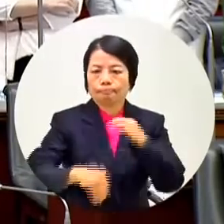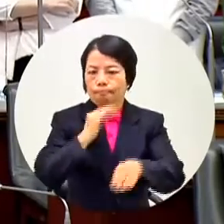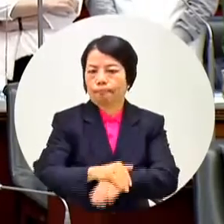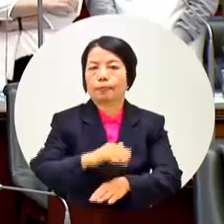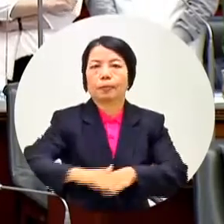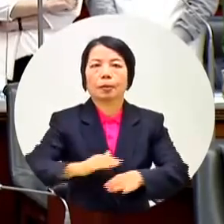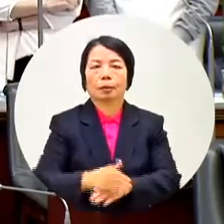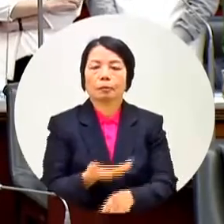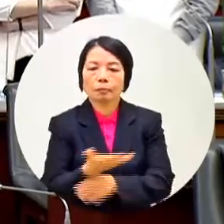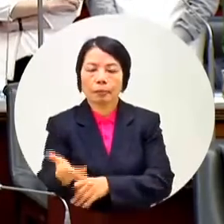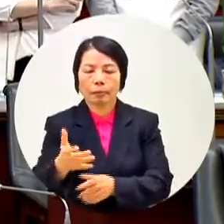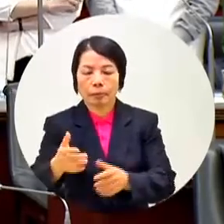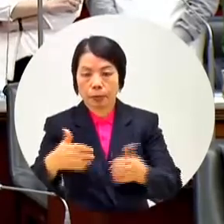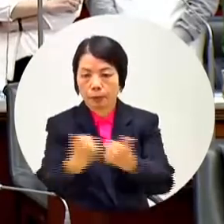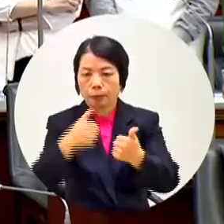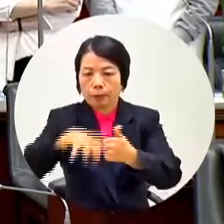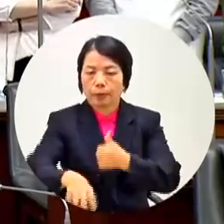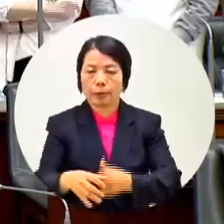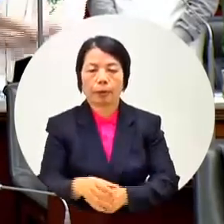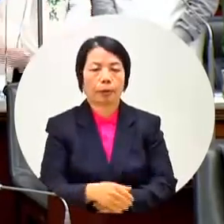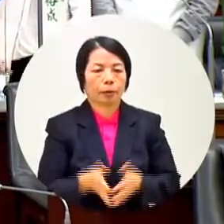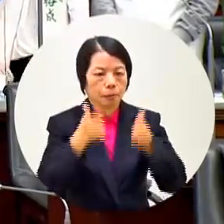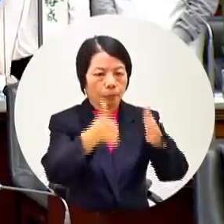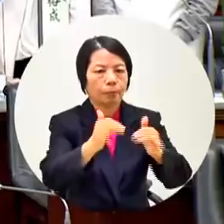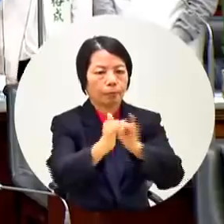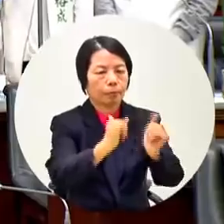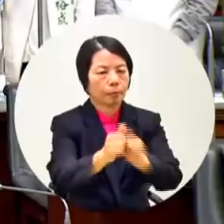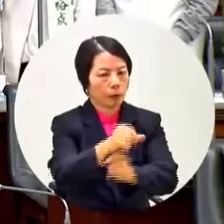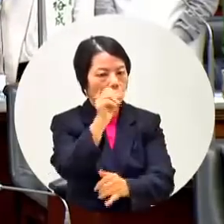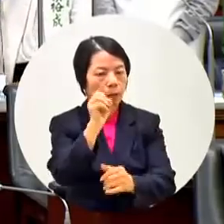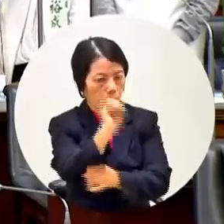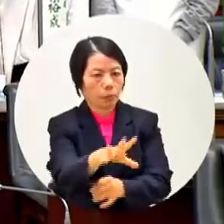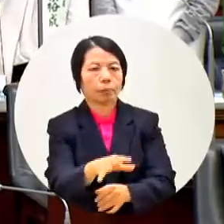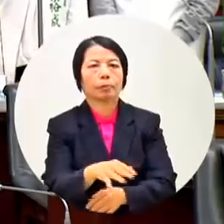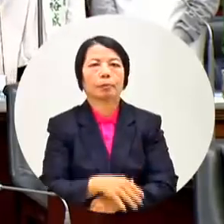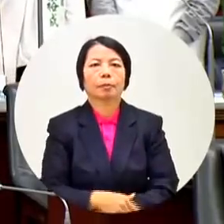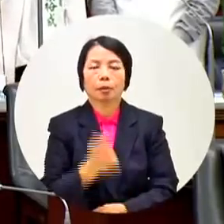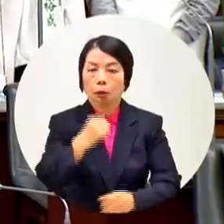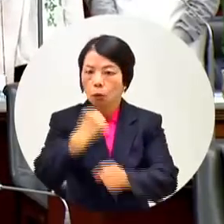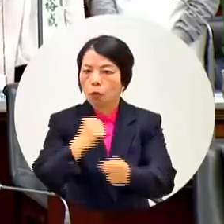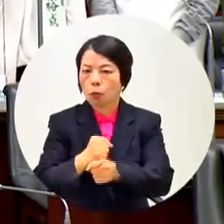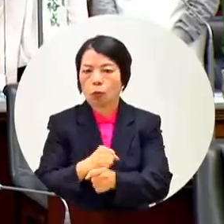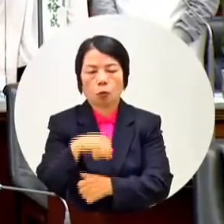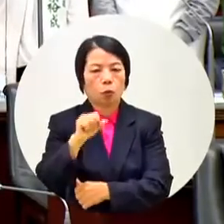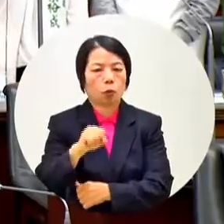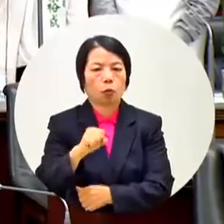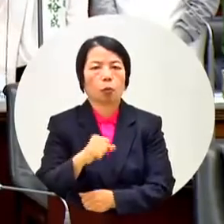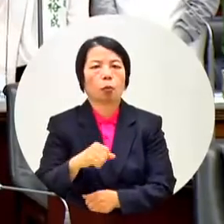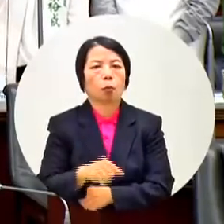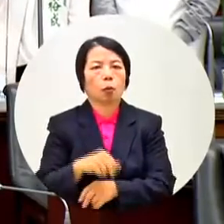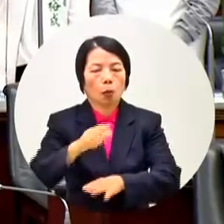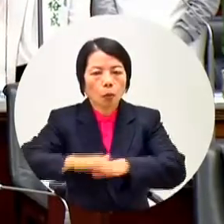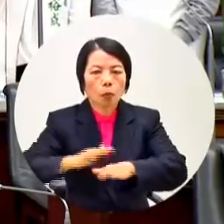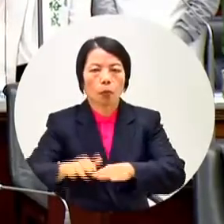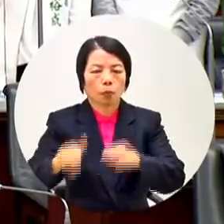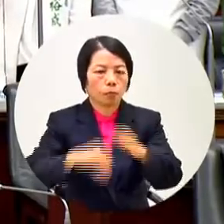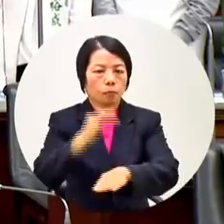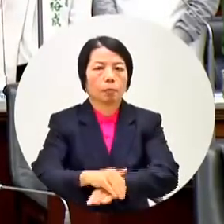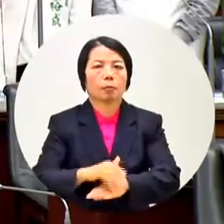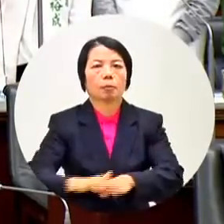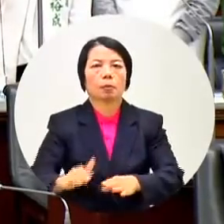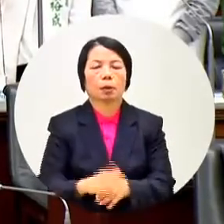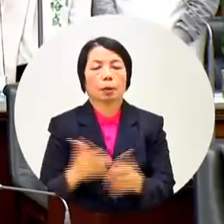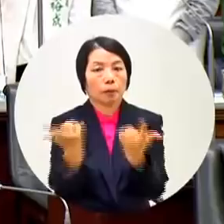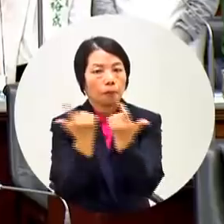诺你的政治的责任。你这个一当，往北漂的高雄北漂青年要回